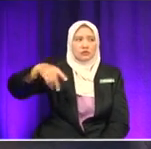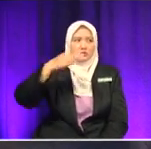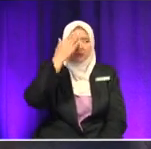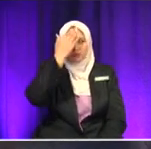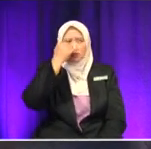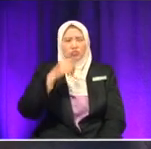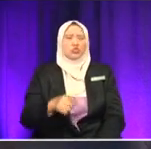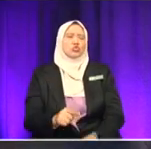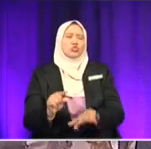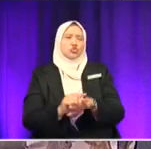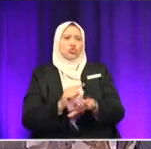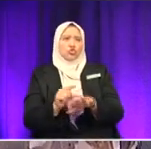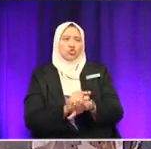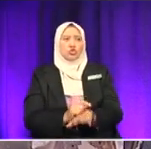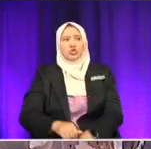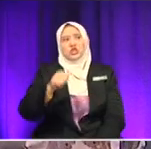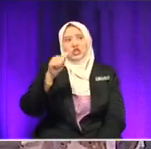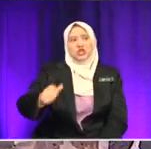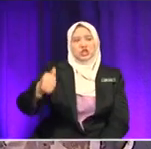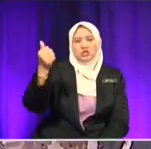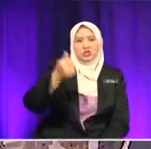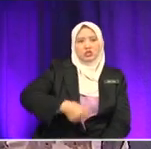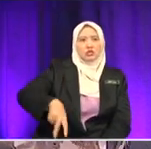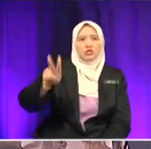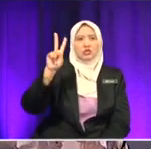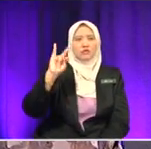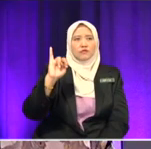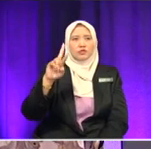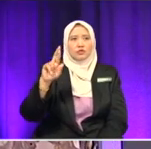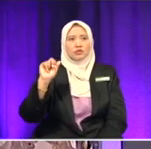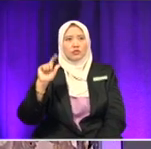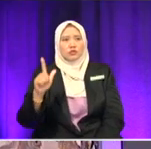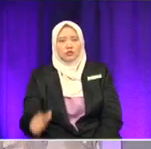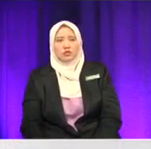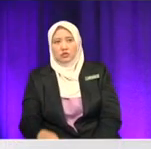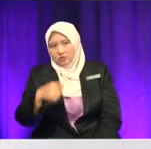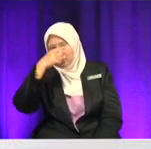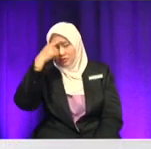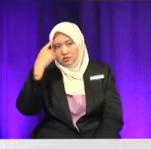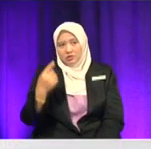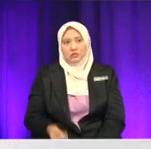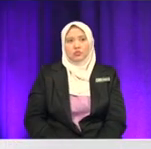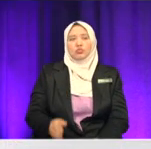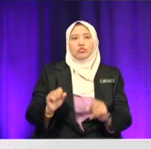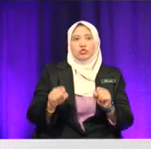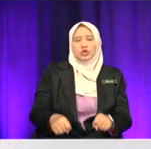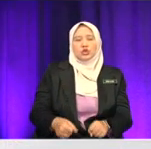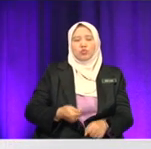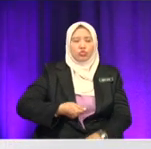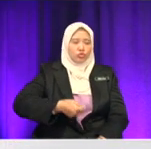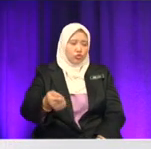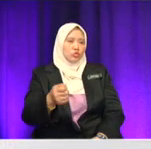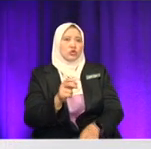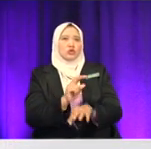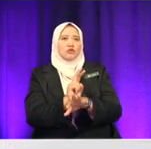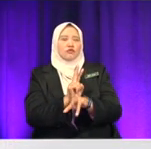pakai antibiotik dan juga antifungal? Nampak lebih kurang tu antifungal. Sebab antiviral dia boleh bunuh virus yang menyebabkan kayap,